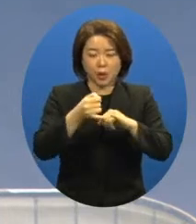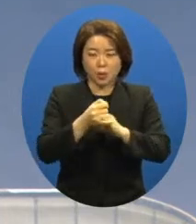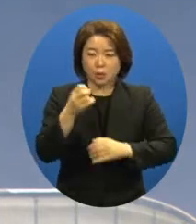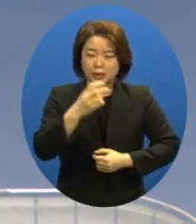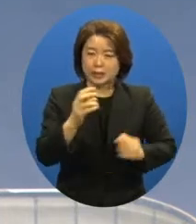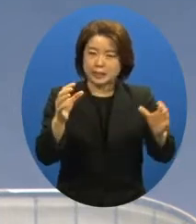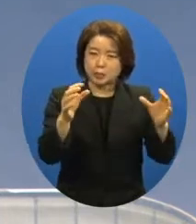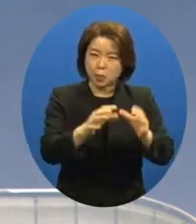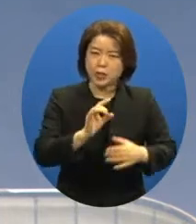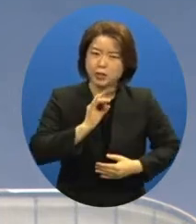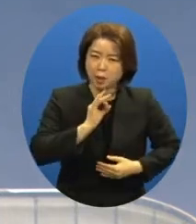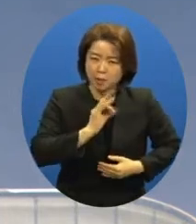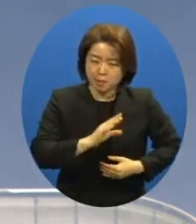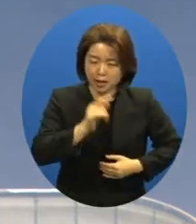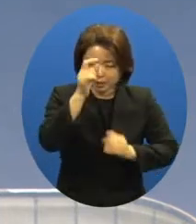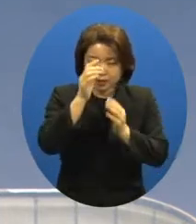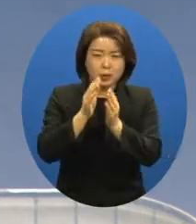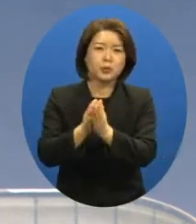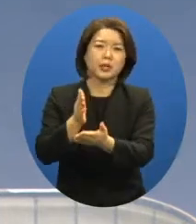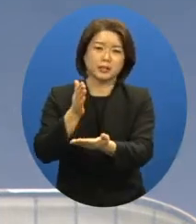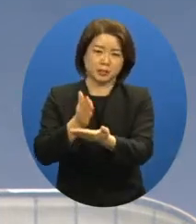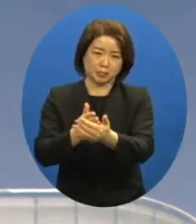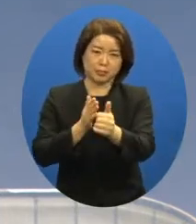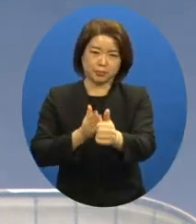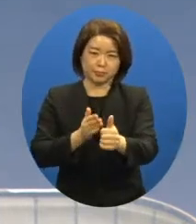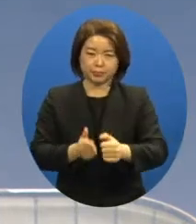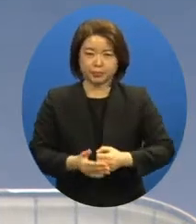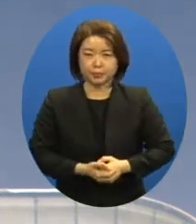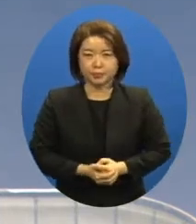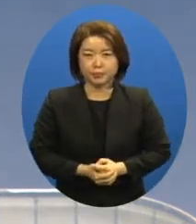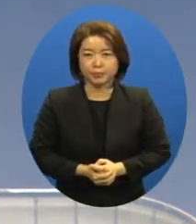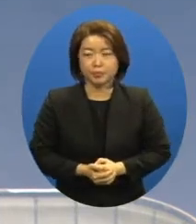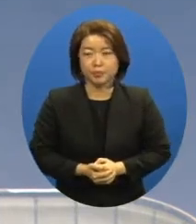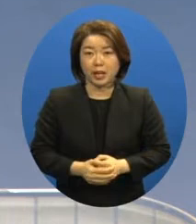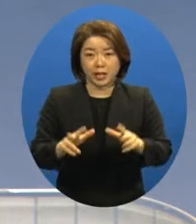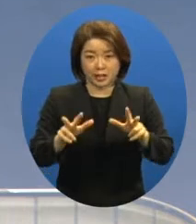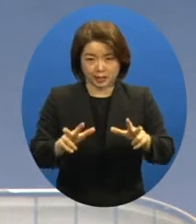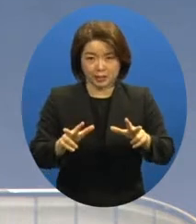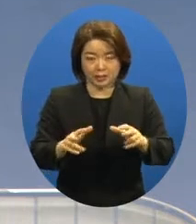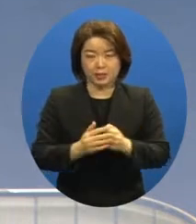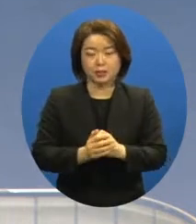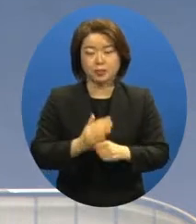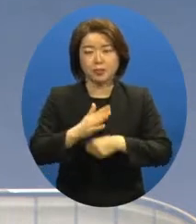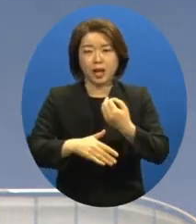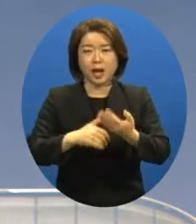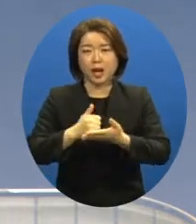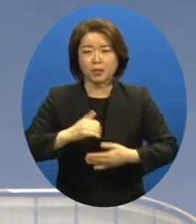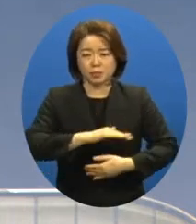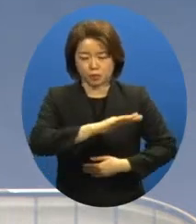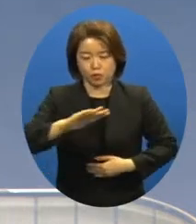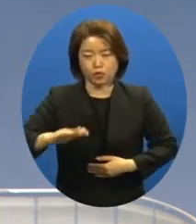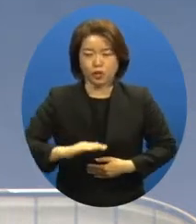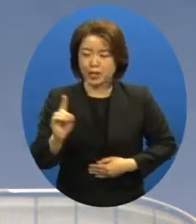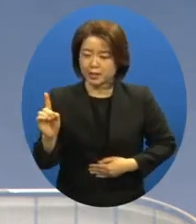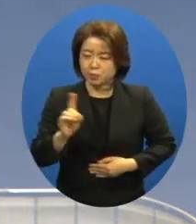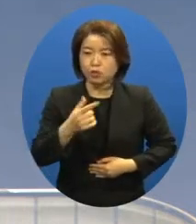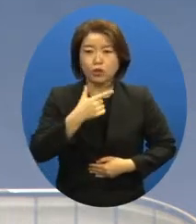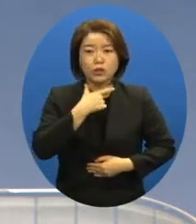위해서 기도하지 않아야 하겠습니다. 지금 하나님께서 우리에게 무엇을